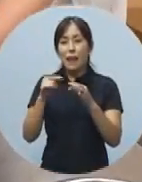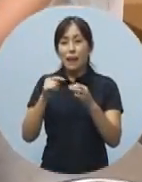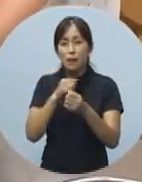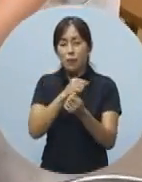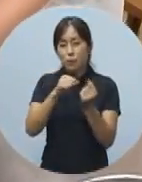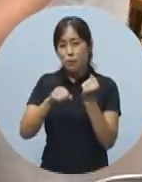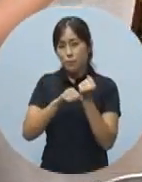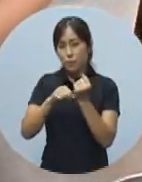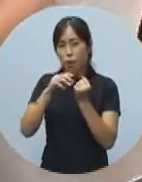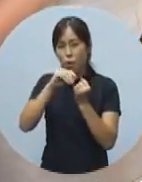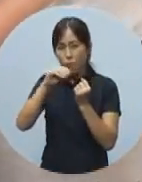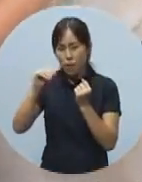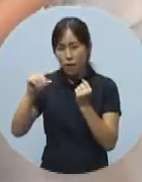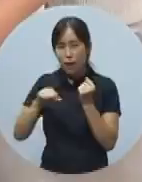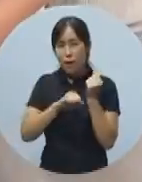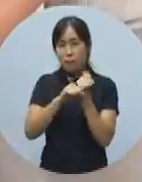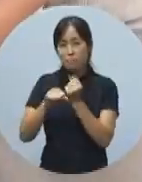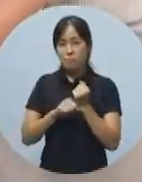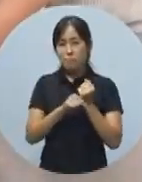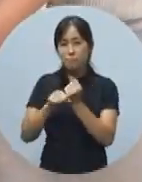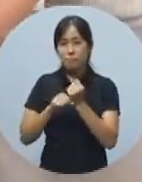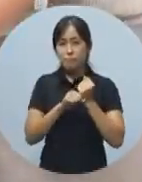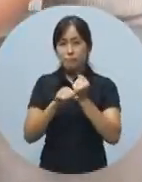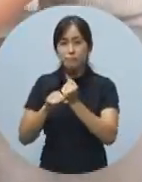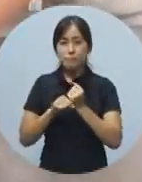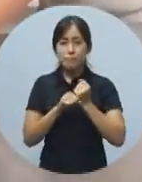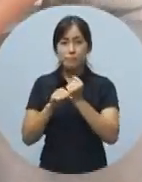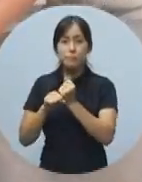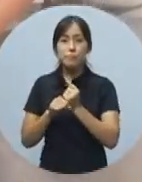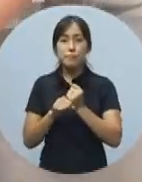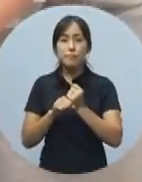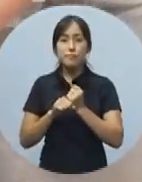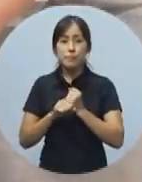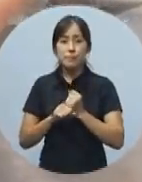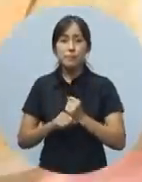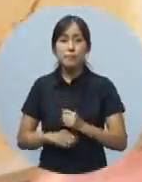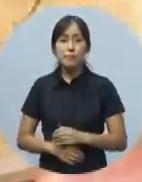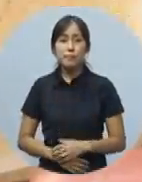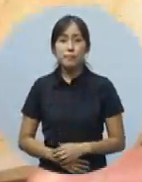いて細かくし、すり鉢ですりつぶします。